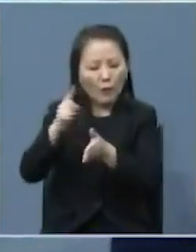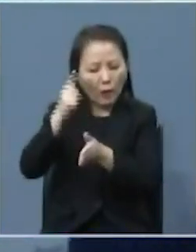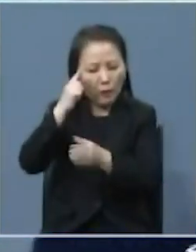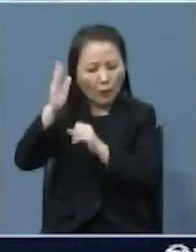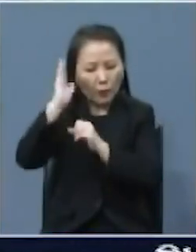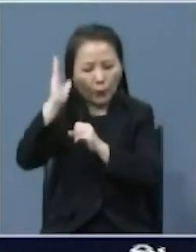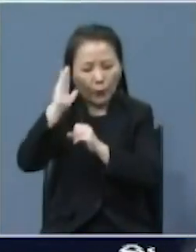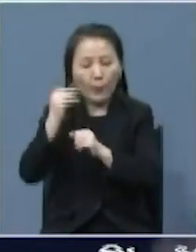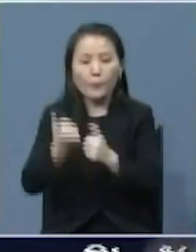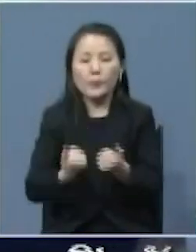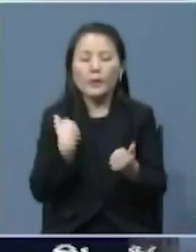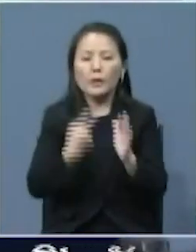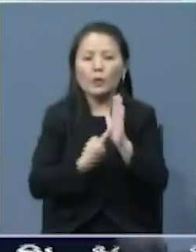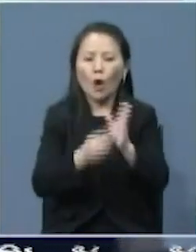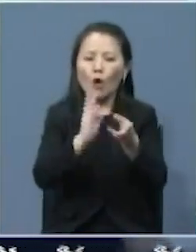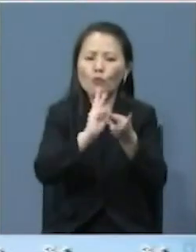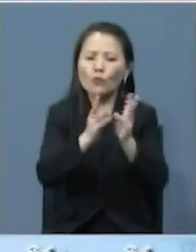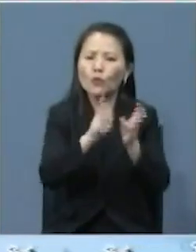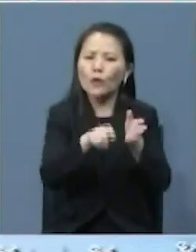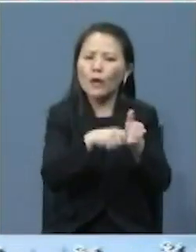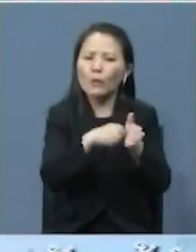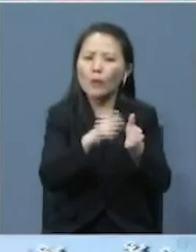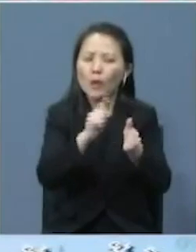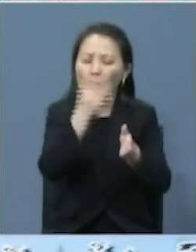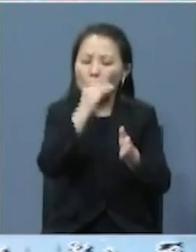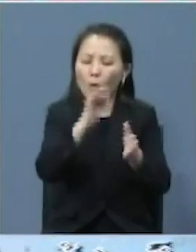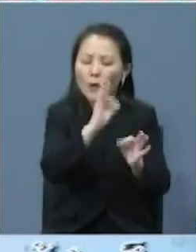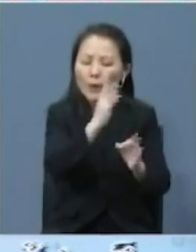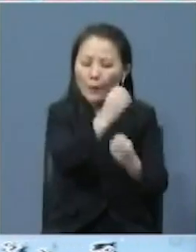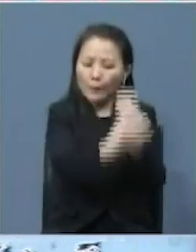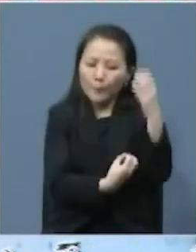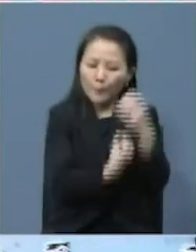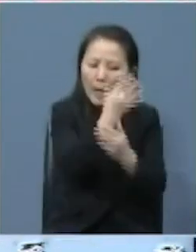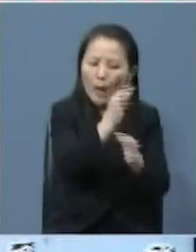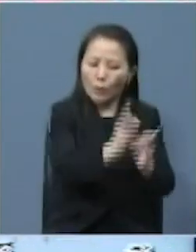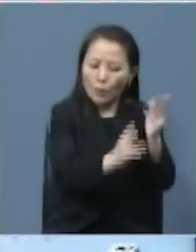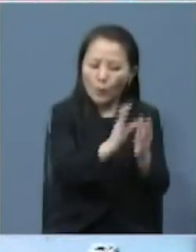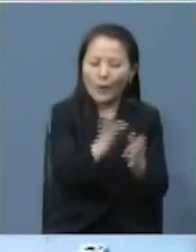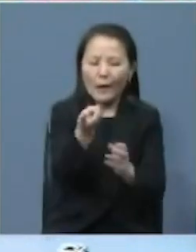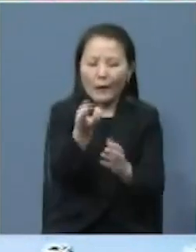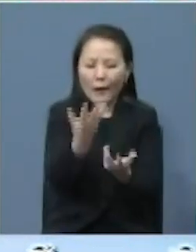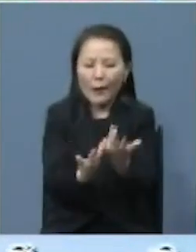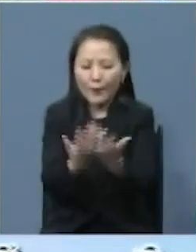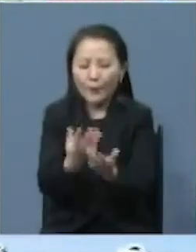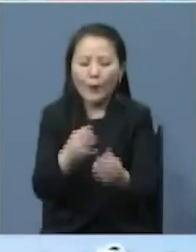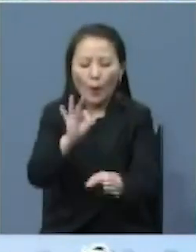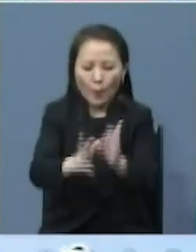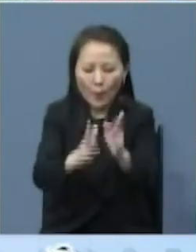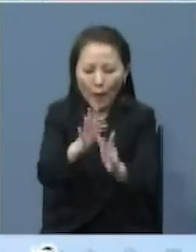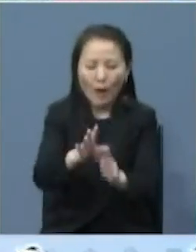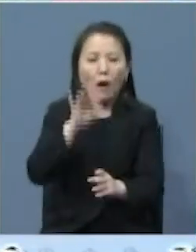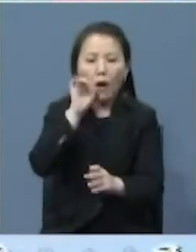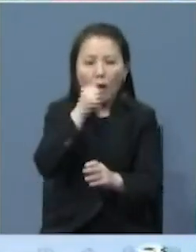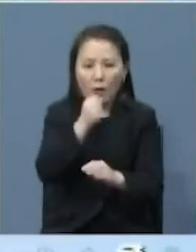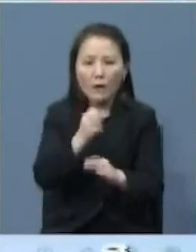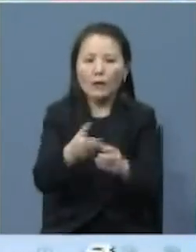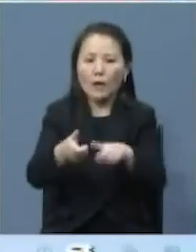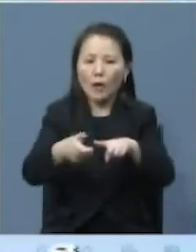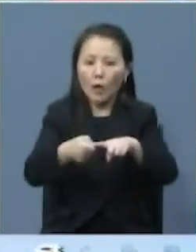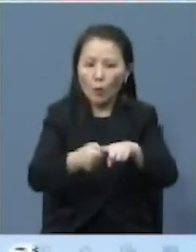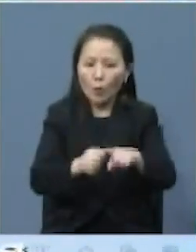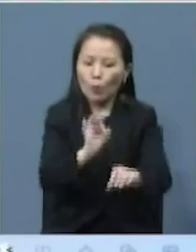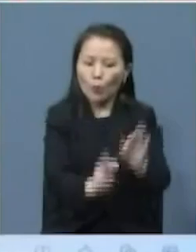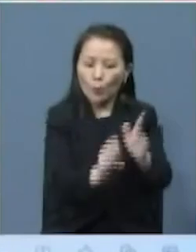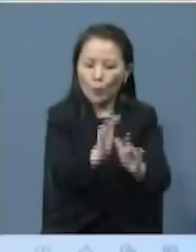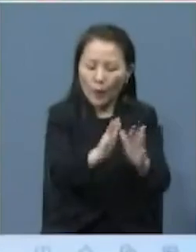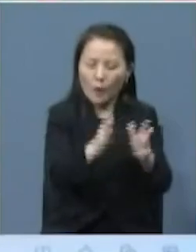างๆเช่นฝุ่นอาจจะมีต้นตอมาจากการเผาในพื้นที่ป่านาข้าวอ้อยข้าวโพดและข้อมูลเหล่านี้ก็จ